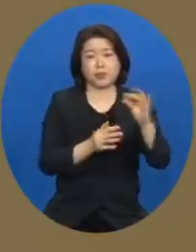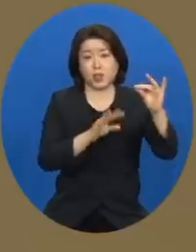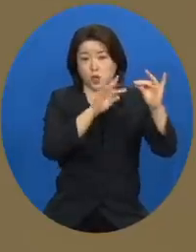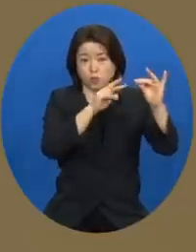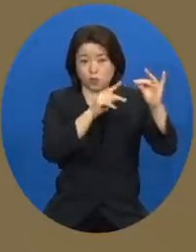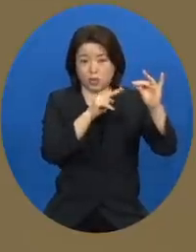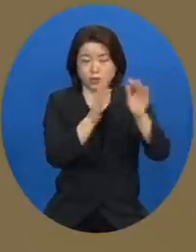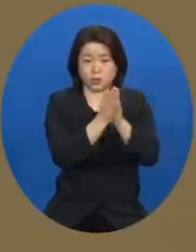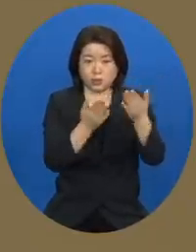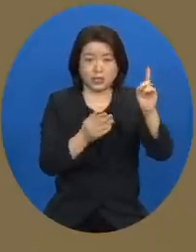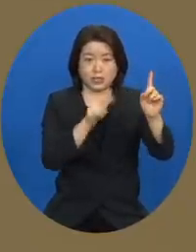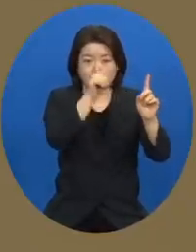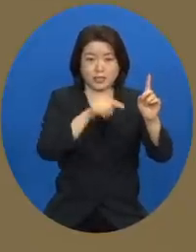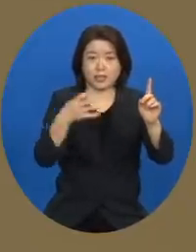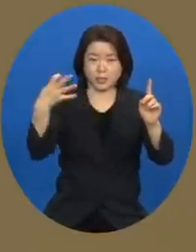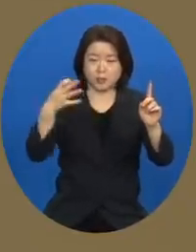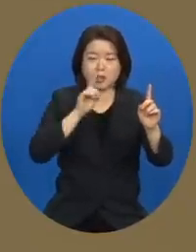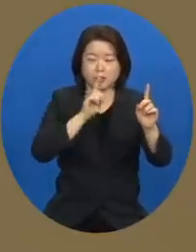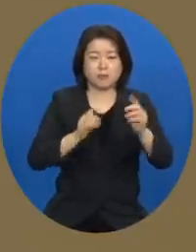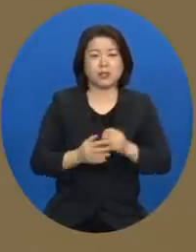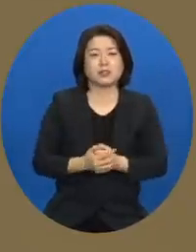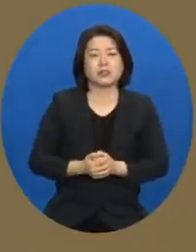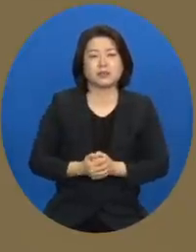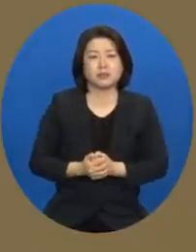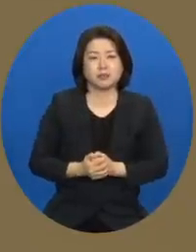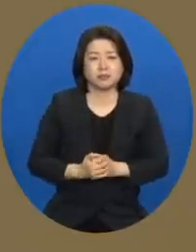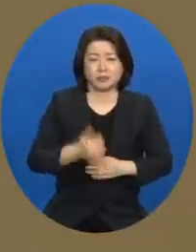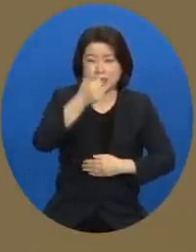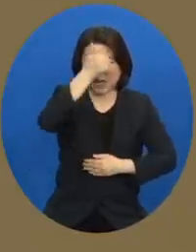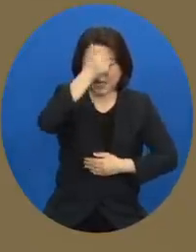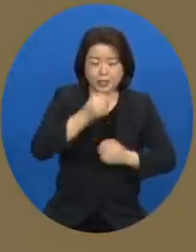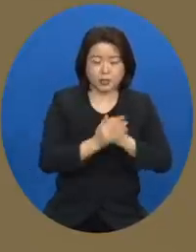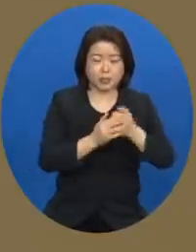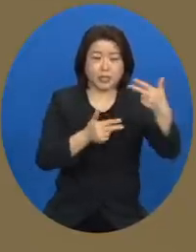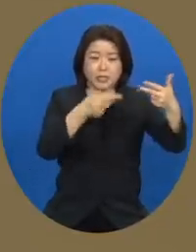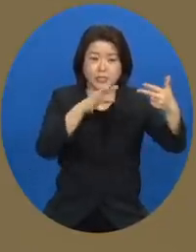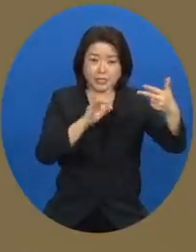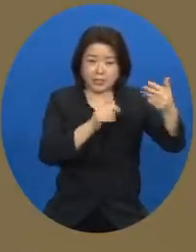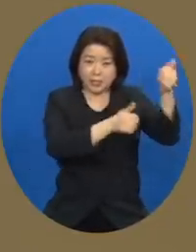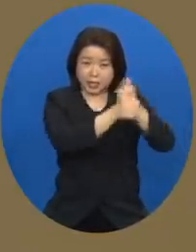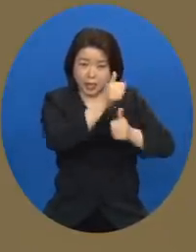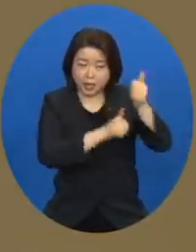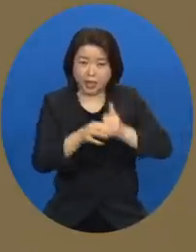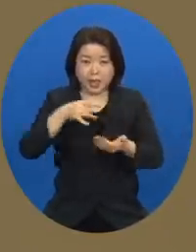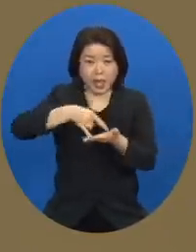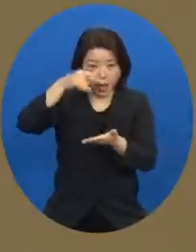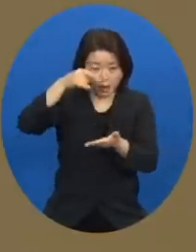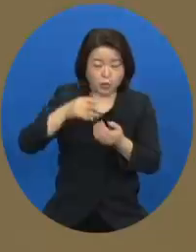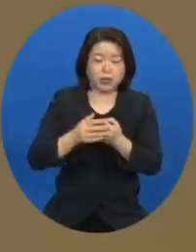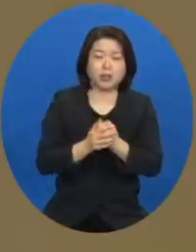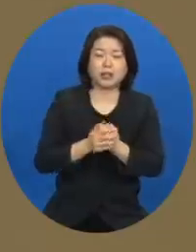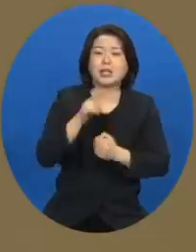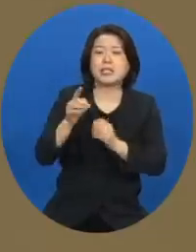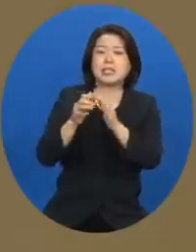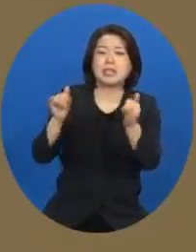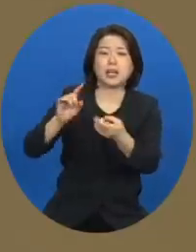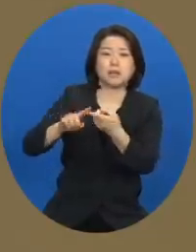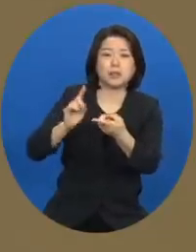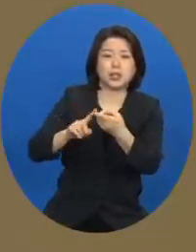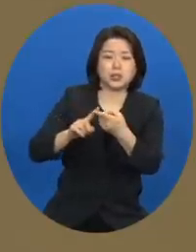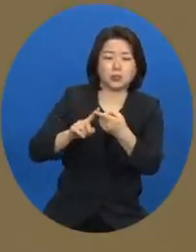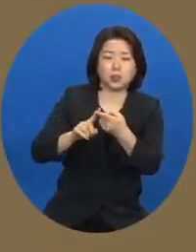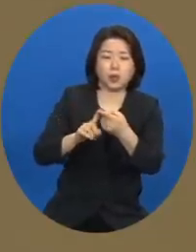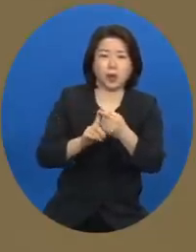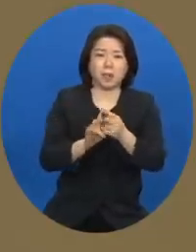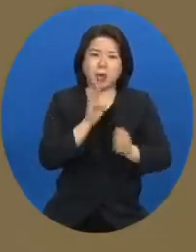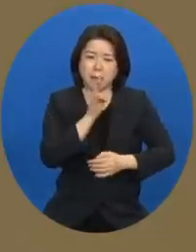14절부터 16절 말씀입니다. 아담의 7대손 에녹이 이 사람들에 대하여도 예언하여